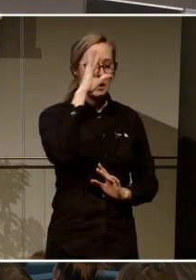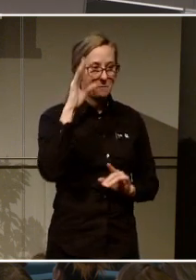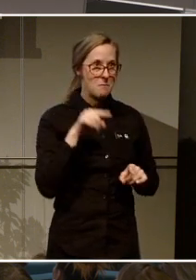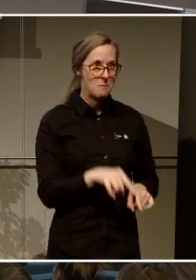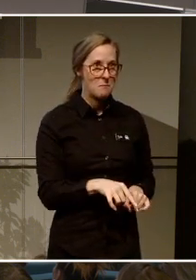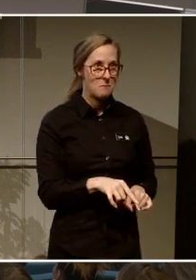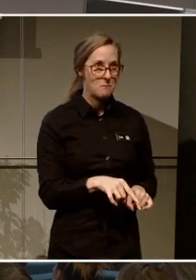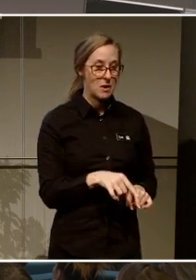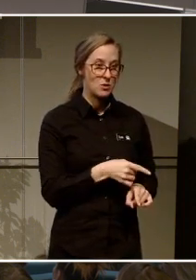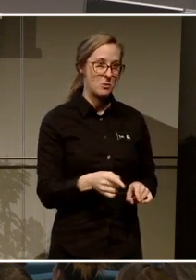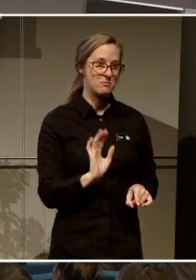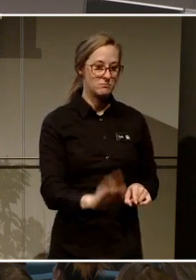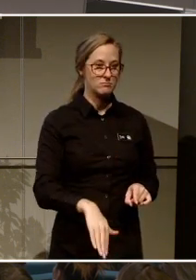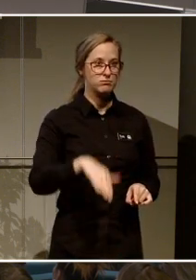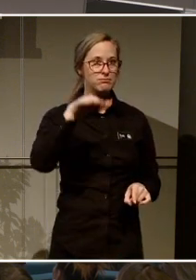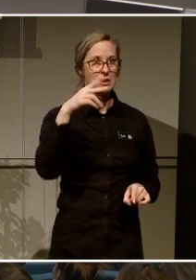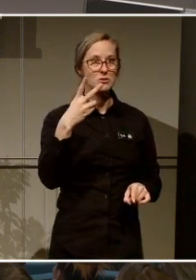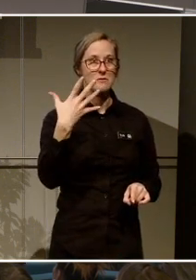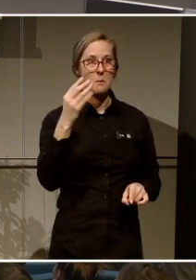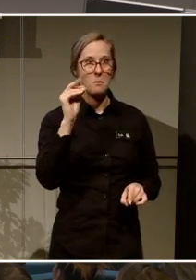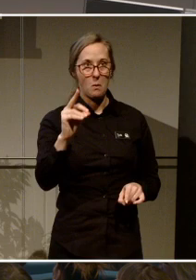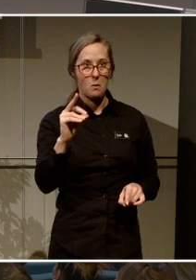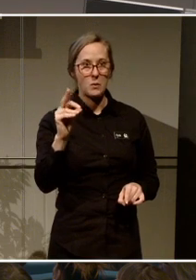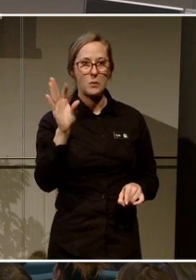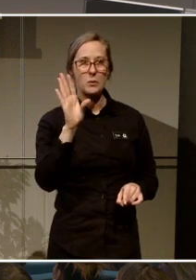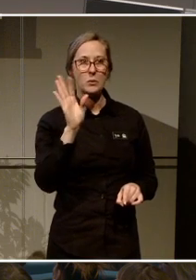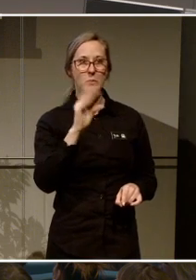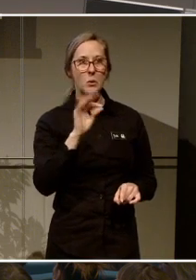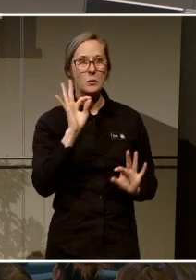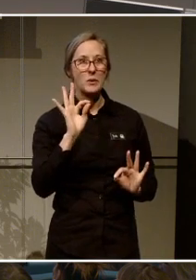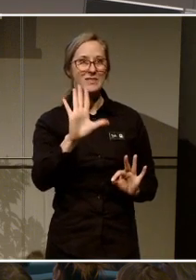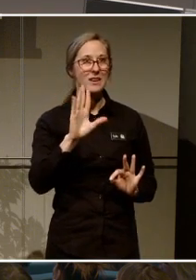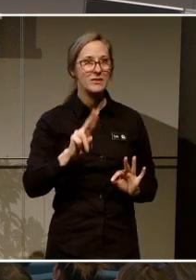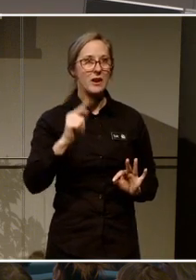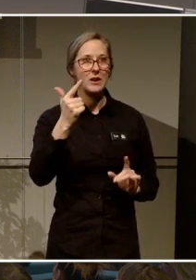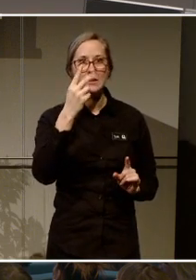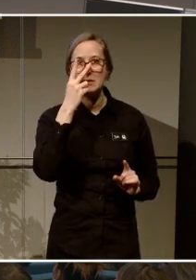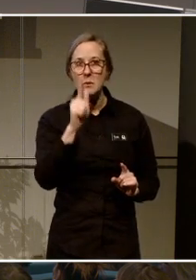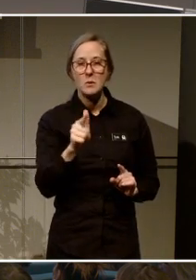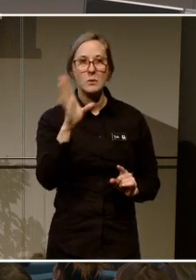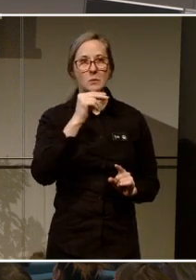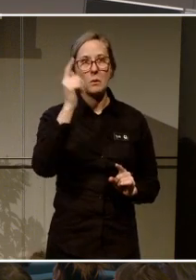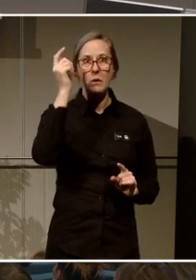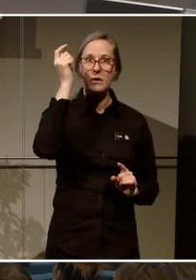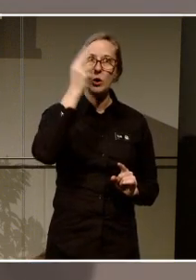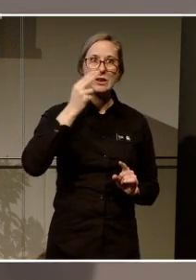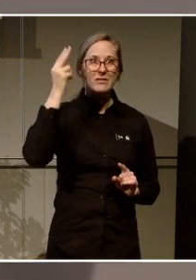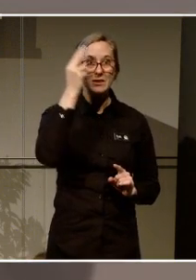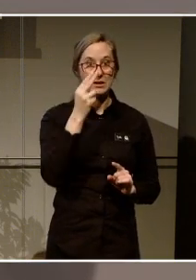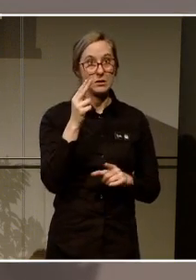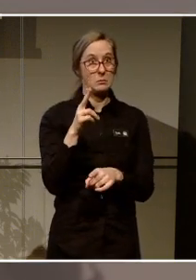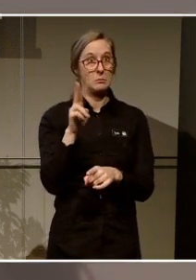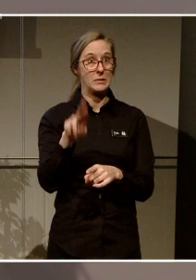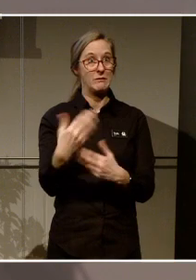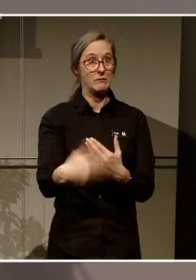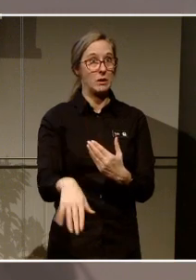25 om 25 år. Och hur ser deras verklighet ut när de är färdiga med en universitetsbildning, utbildning? Eller blir man någonsin färdig vid den